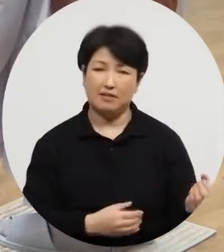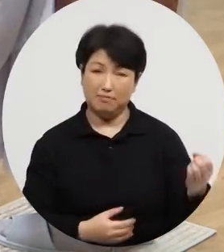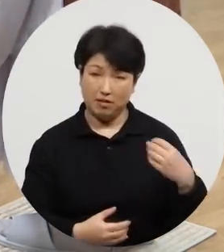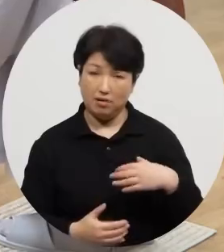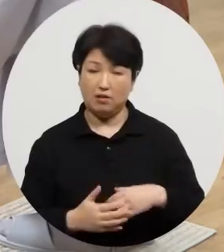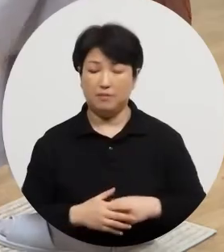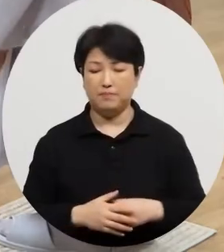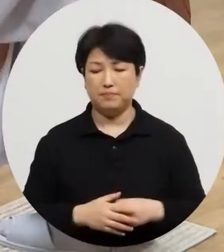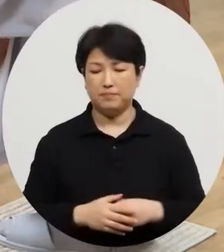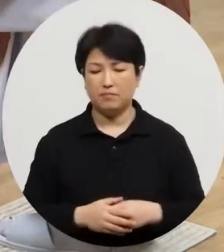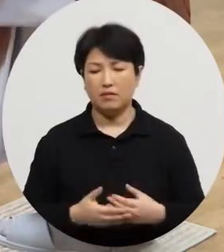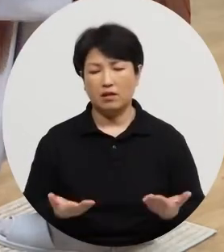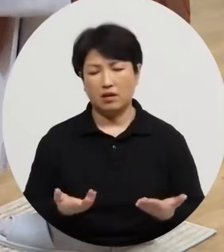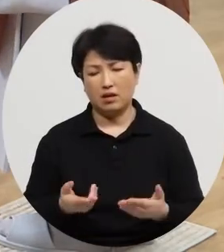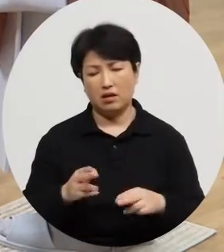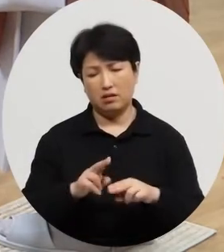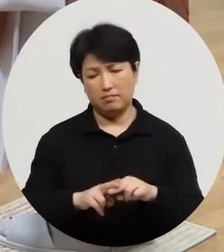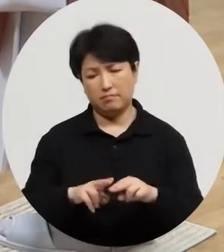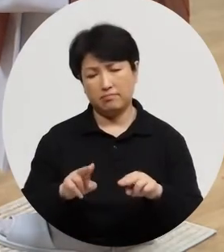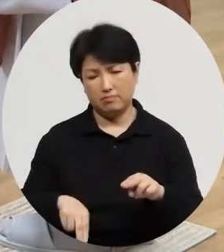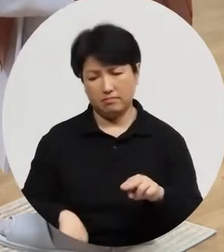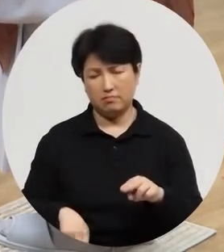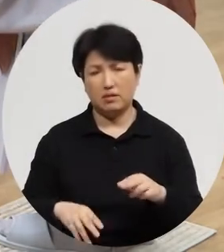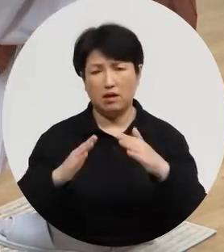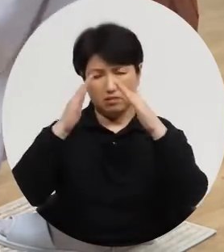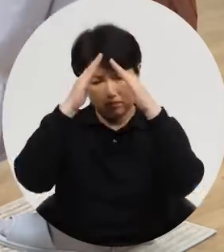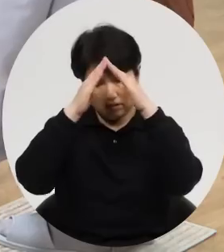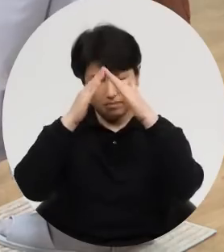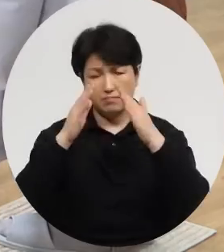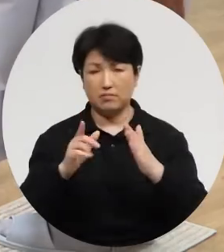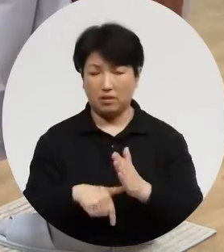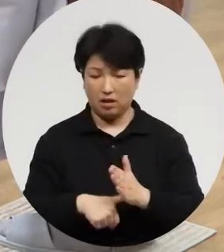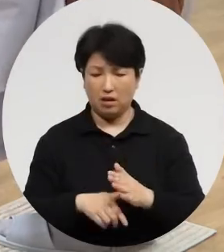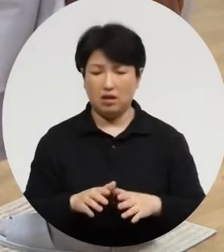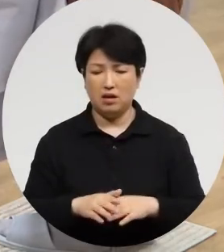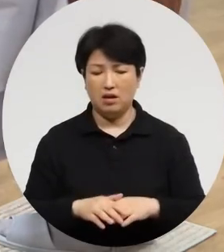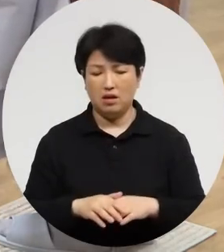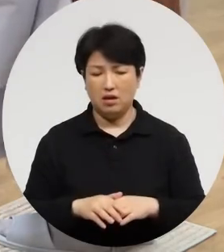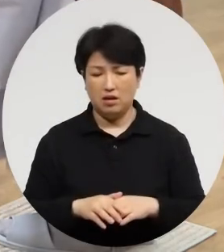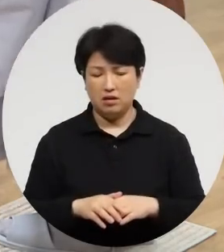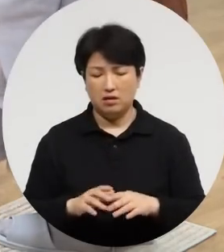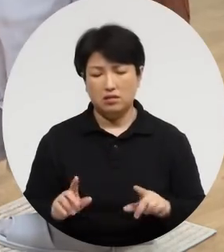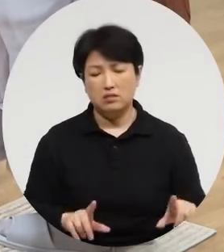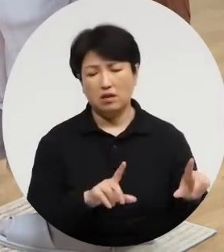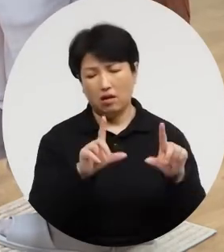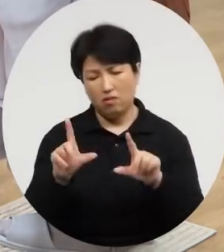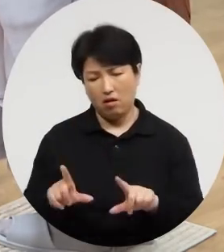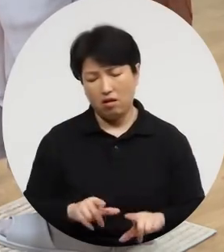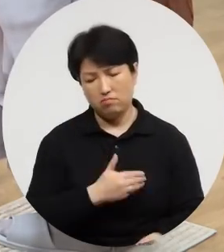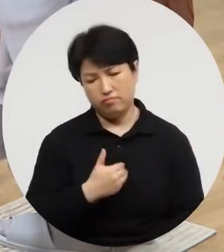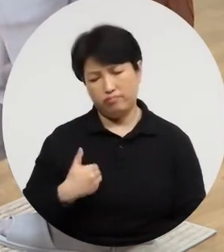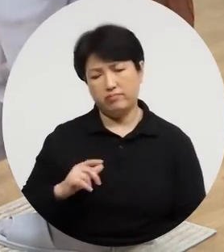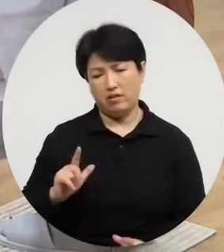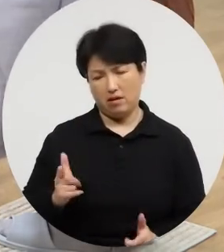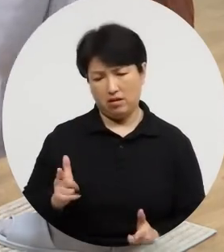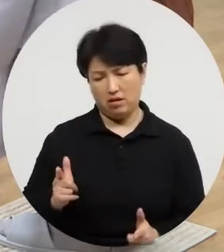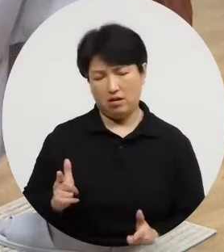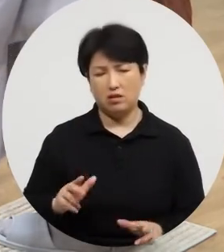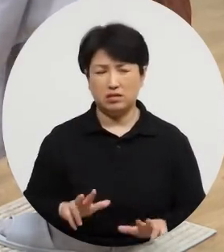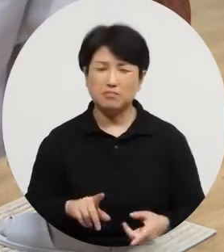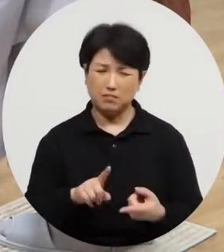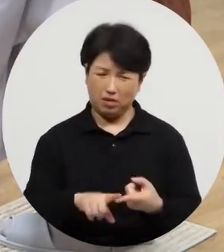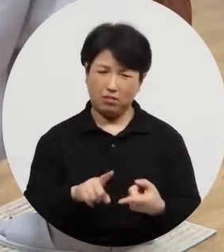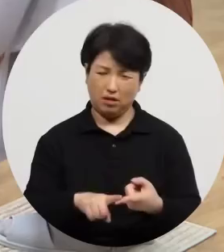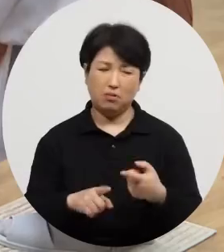설득시킵니다. 일자리를 잃어서 집에 있을 때에도 살림이 넉넉치 않아도 늘 현재에 만족만 하는